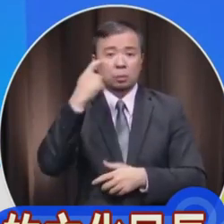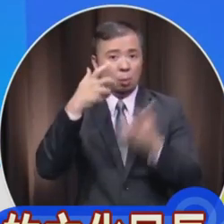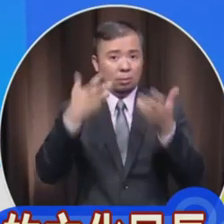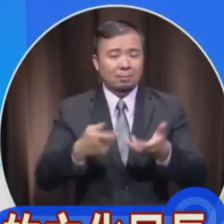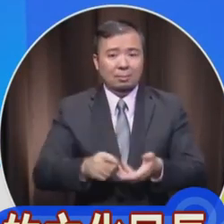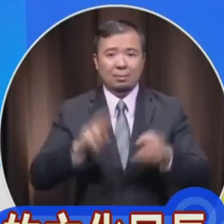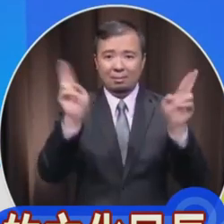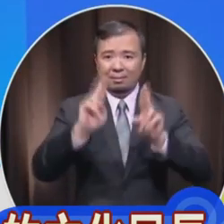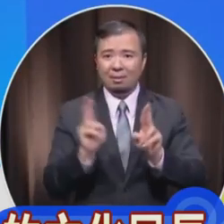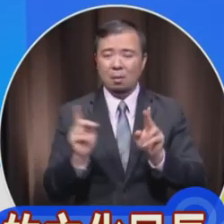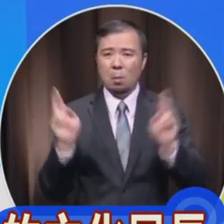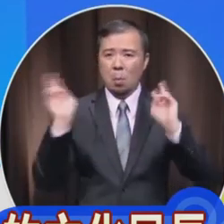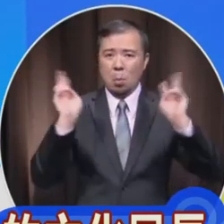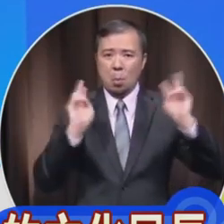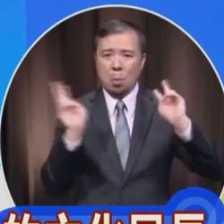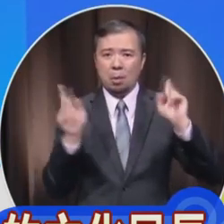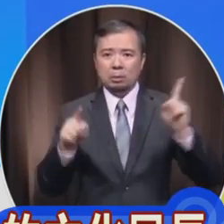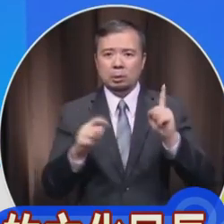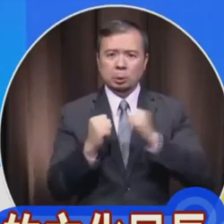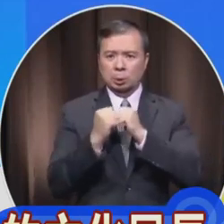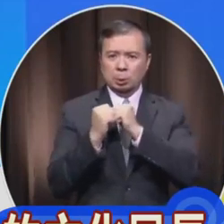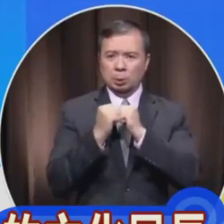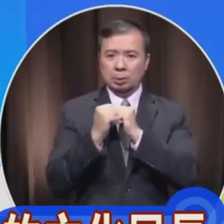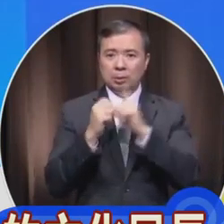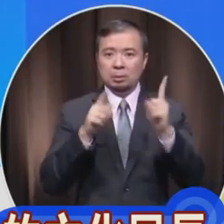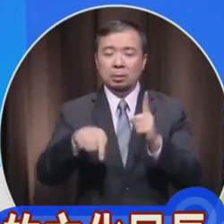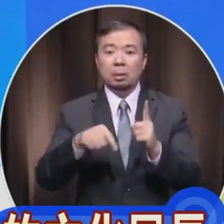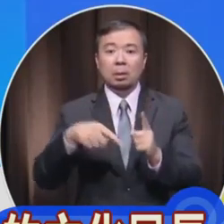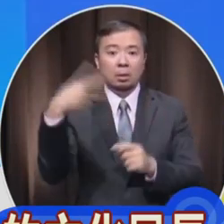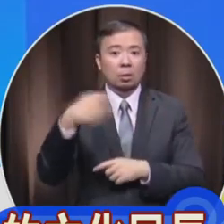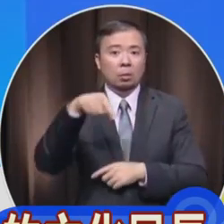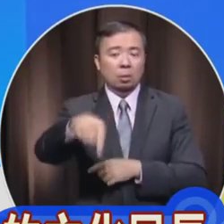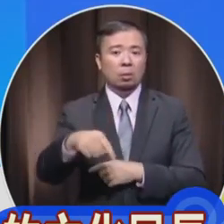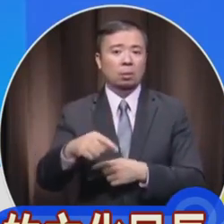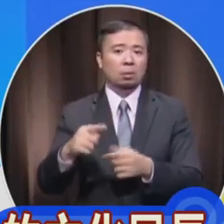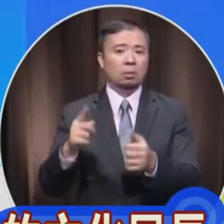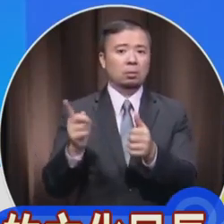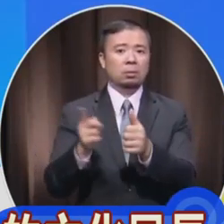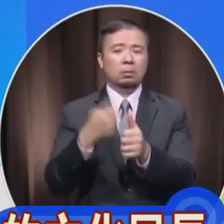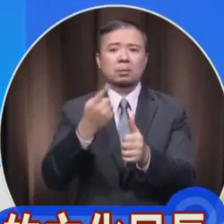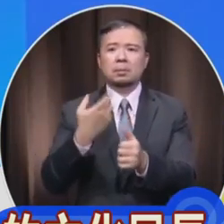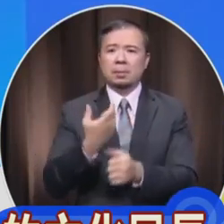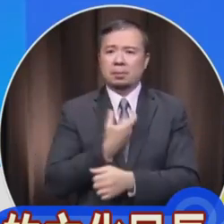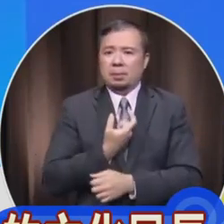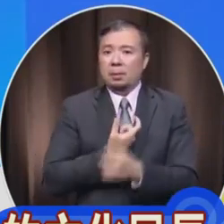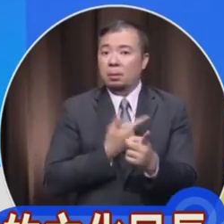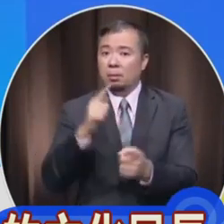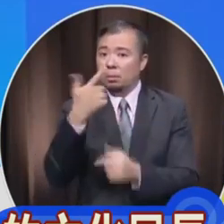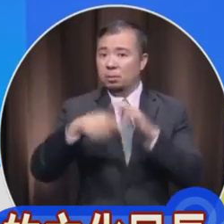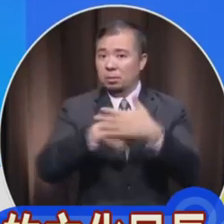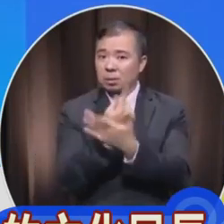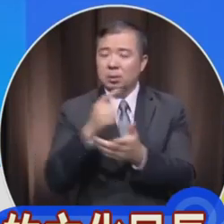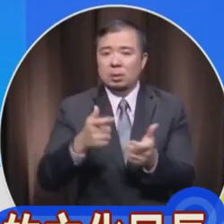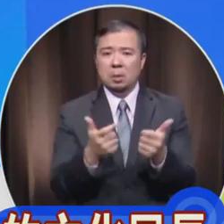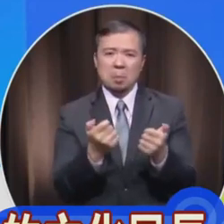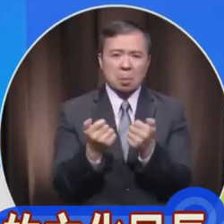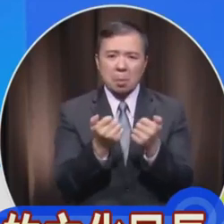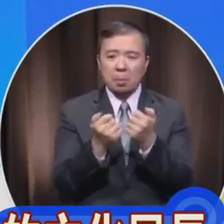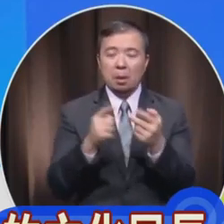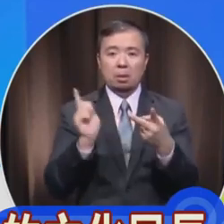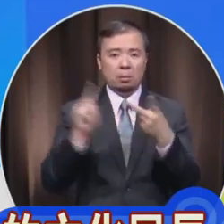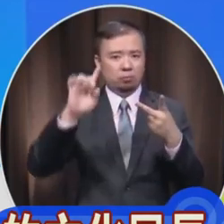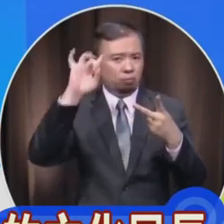在电竞将来在青奥的时候甚至有金牌奖。电竞已经不是光电动玩具的，它事实上还有创意跟体力，